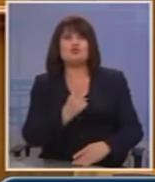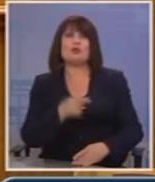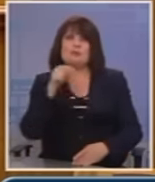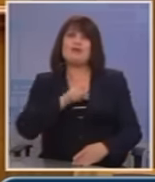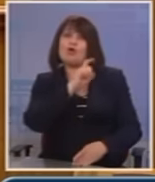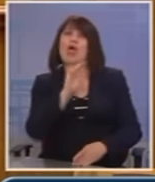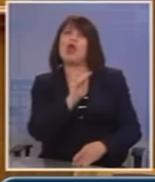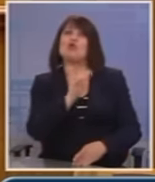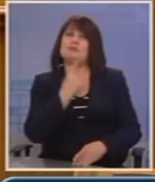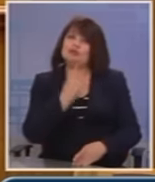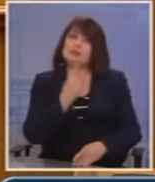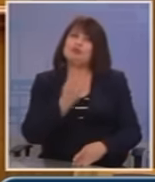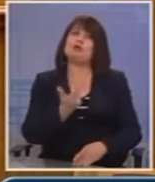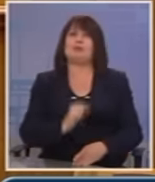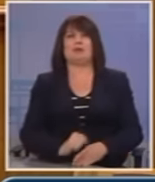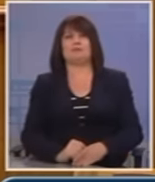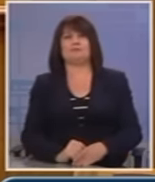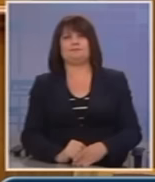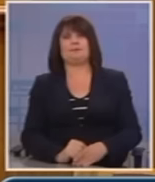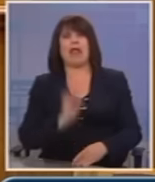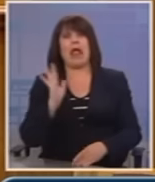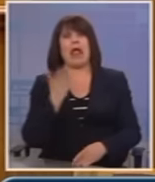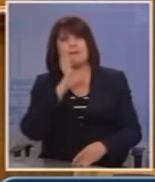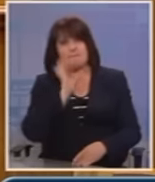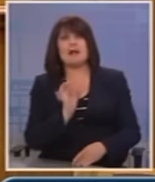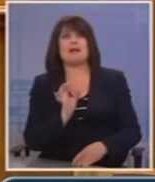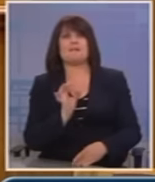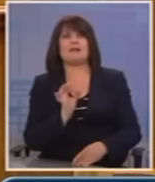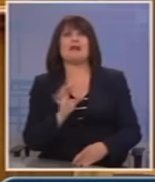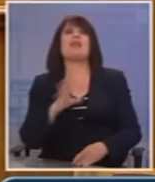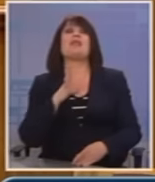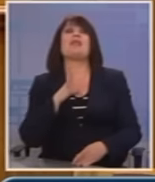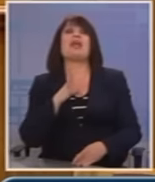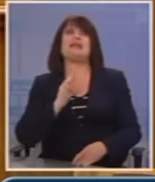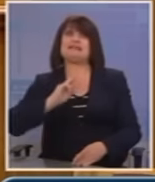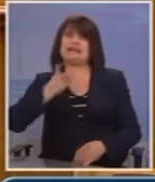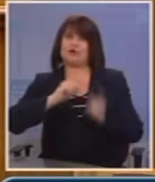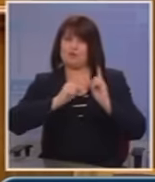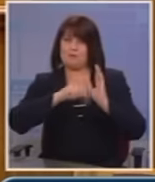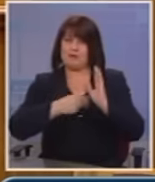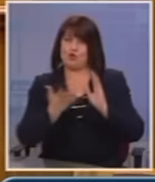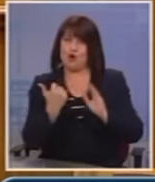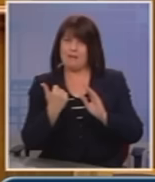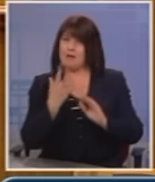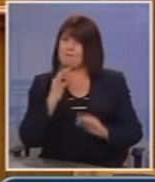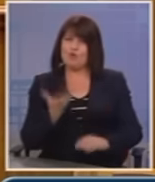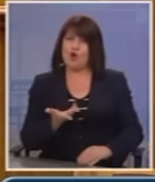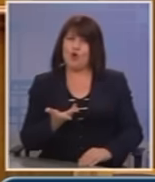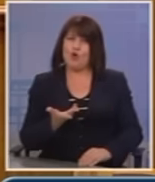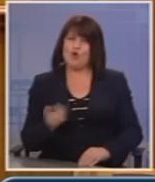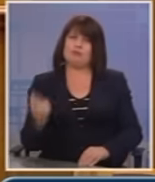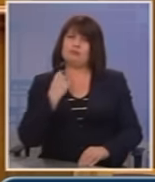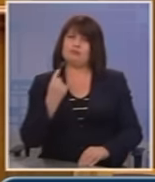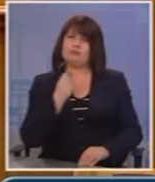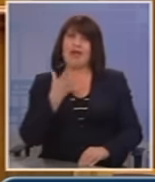το ερώτημα. Και αν πραγματικά δεν θέλετε τρίτο μνημόνιο, γιατί αφήσατε να χαθεί η